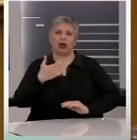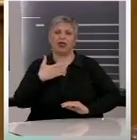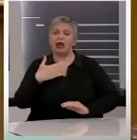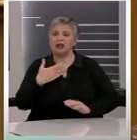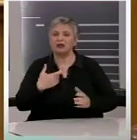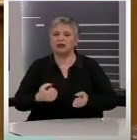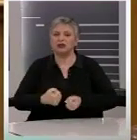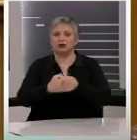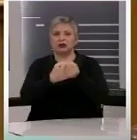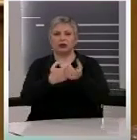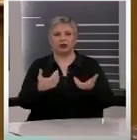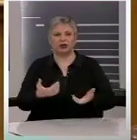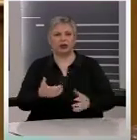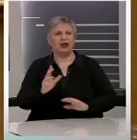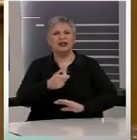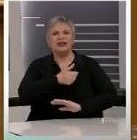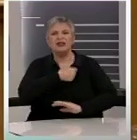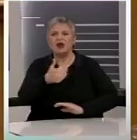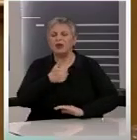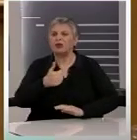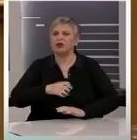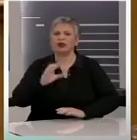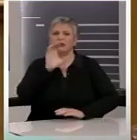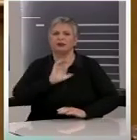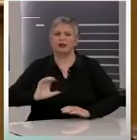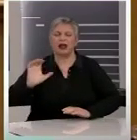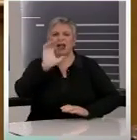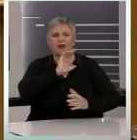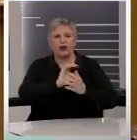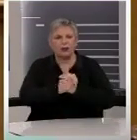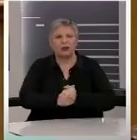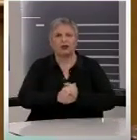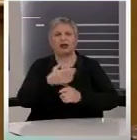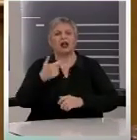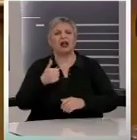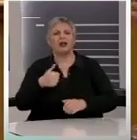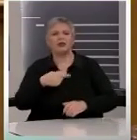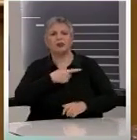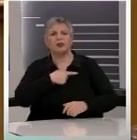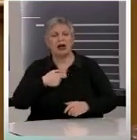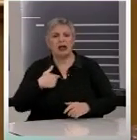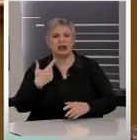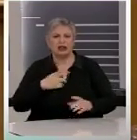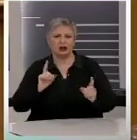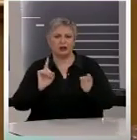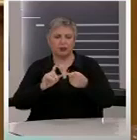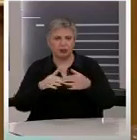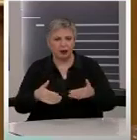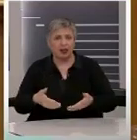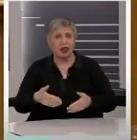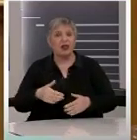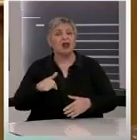αγώνες που δίνουμε στο Eurogroup και στο ECOFIN και στο Συμβούλιο. ο κύριος Τσίπρας μαζί με την κυρία